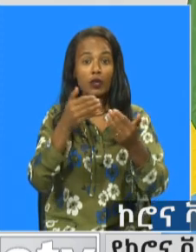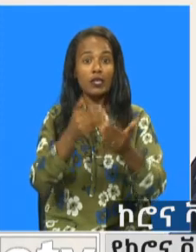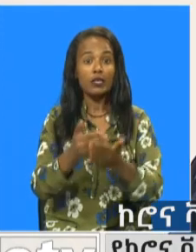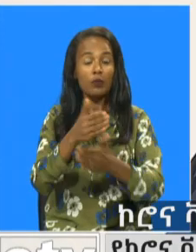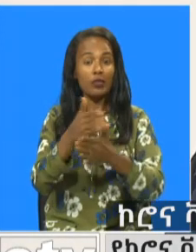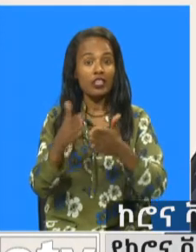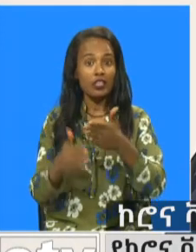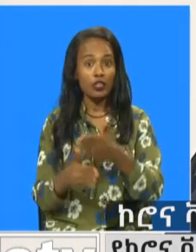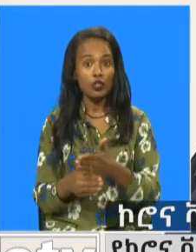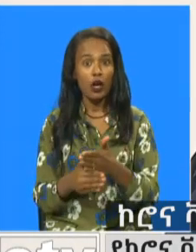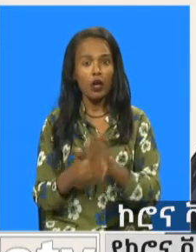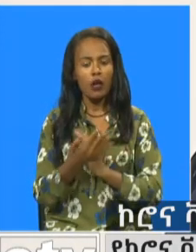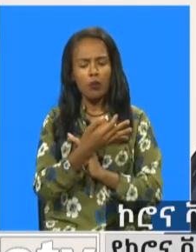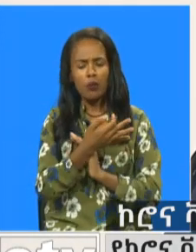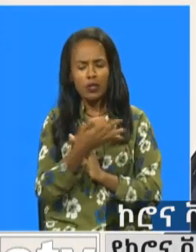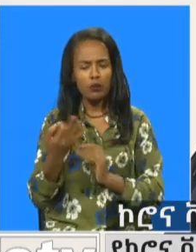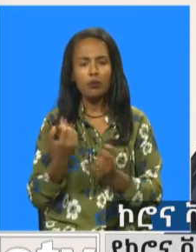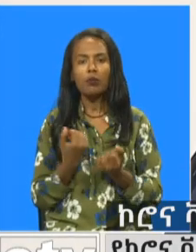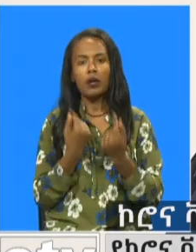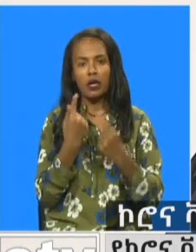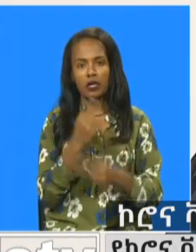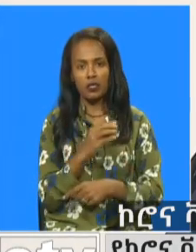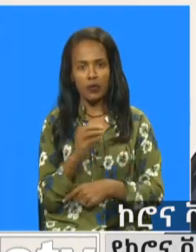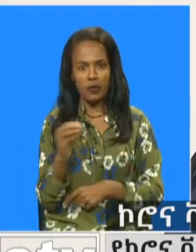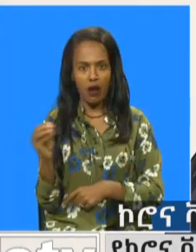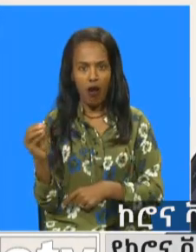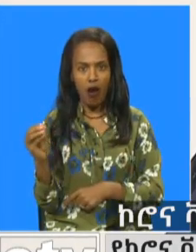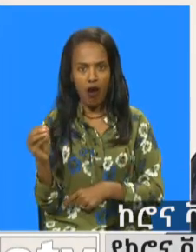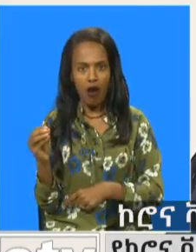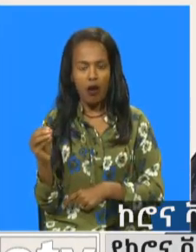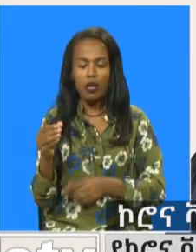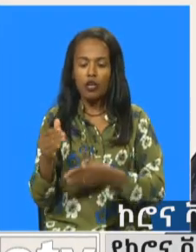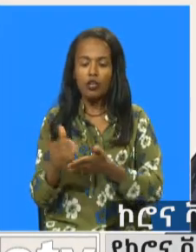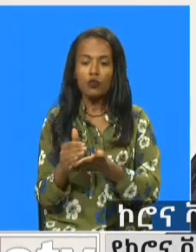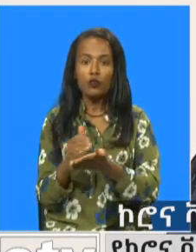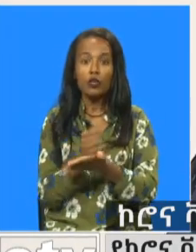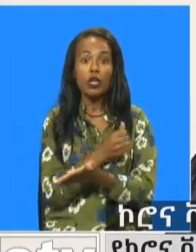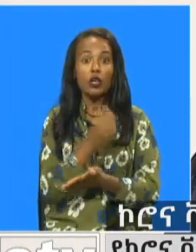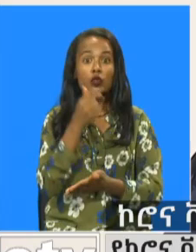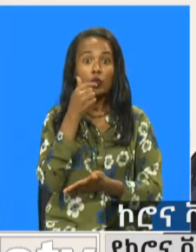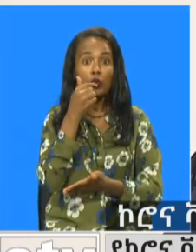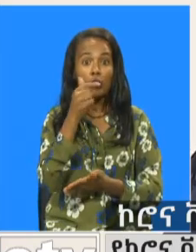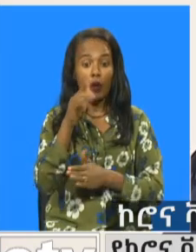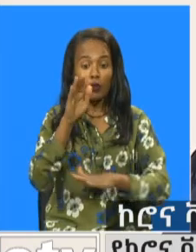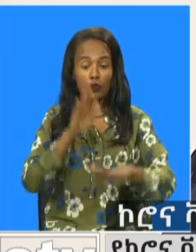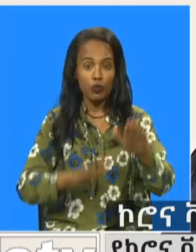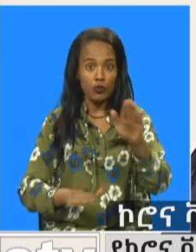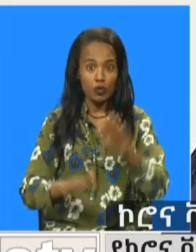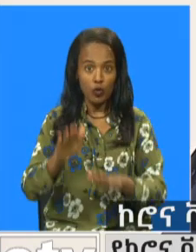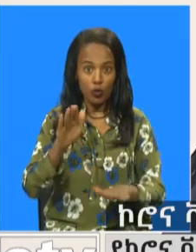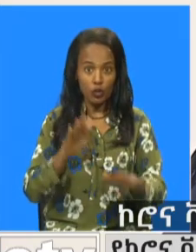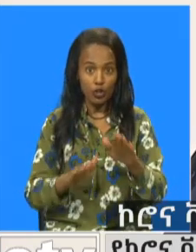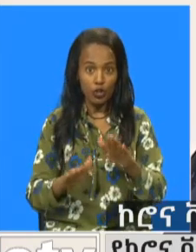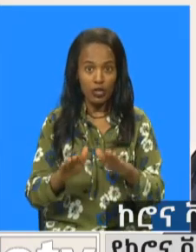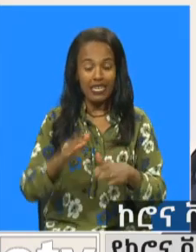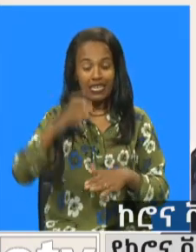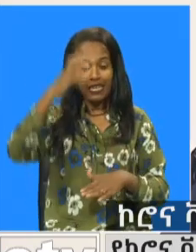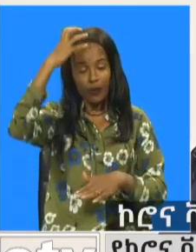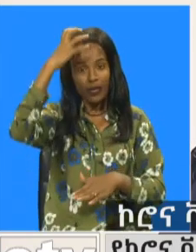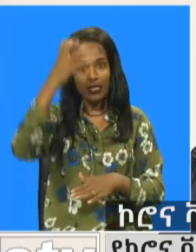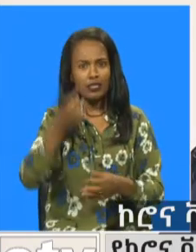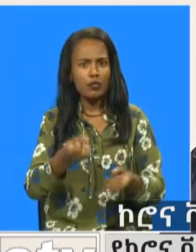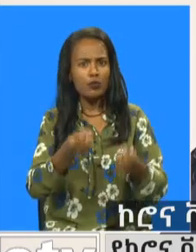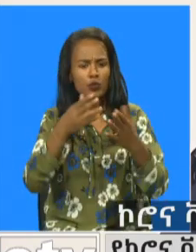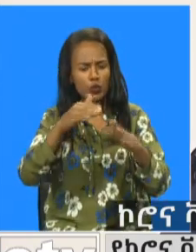የደረሰበትን ደረጃ በደንብ መገንዘብና እንወሰዳቸው የሚባሉ እርምጃዎች የመንግስትንም